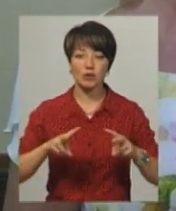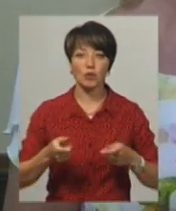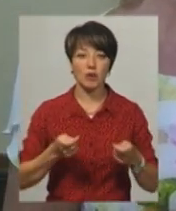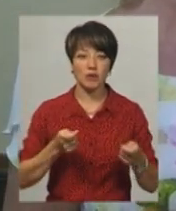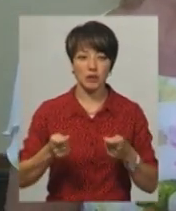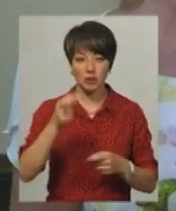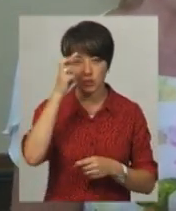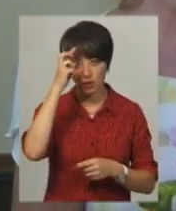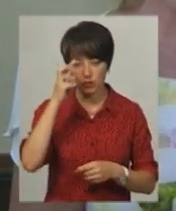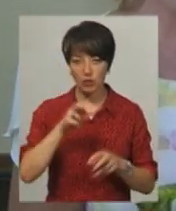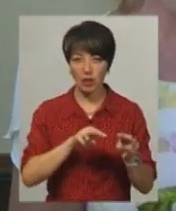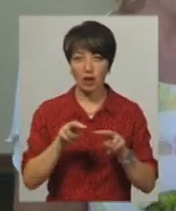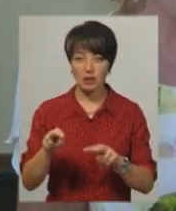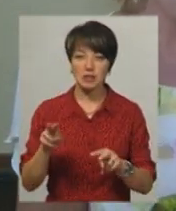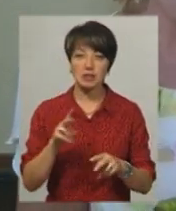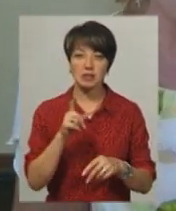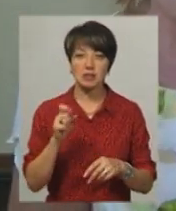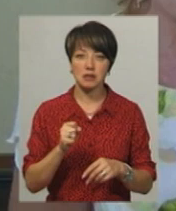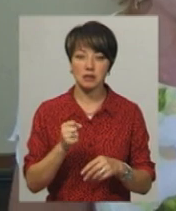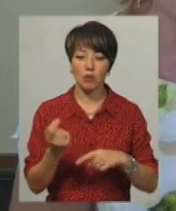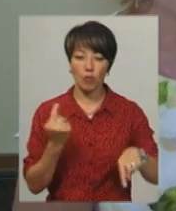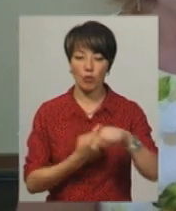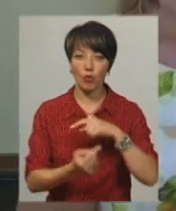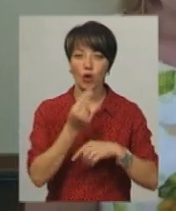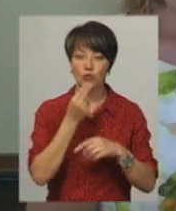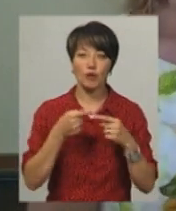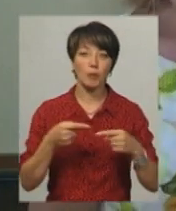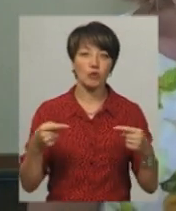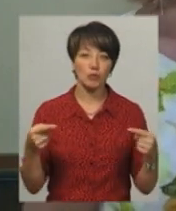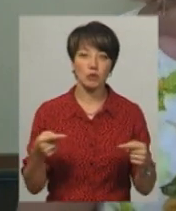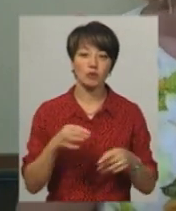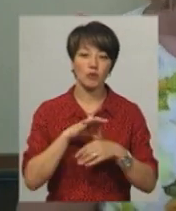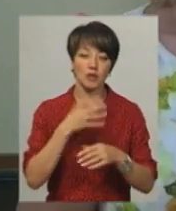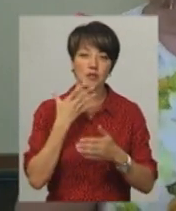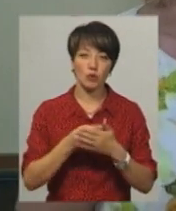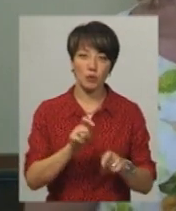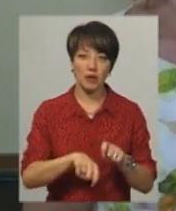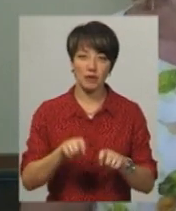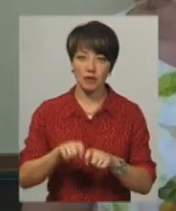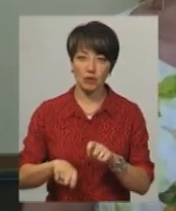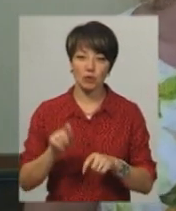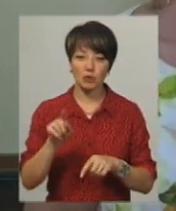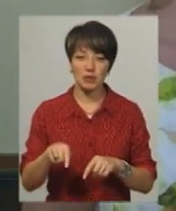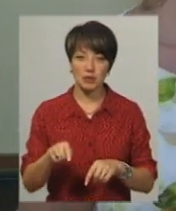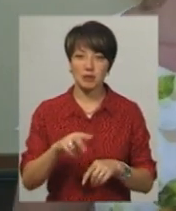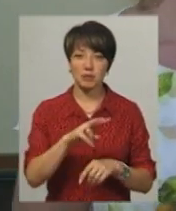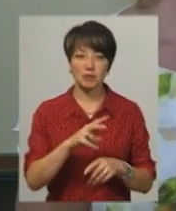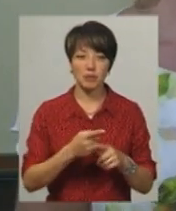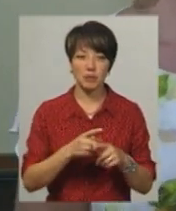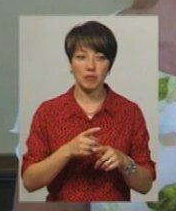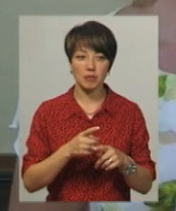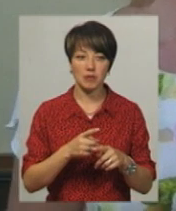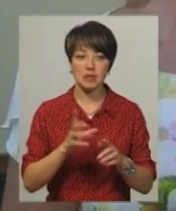управління державного нагляду за безпідставного обігу харчових продуктів, які провели свою інспекцію. Саме тут є паралельні закони